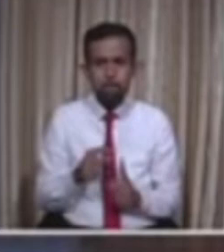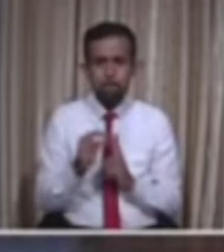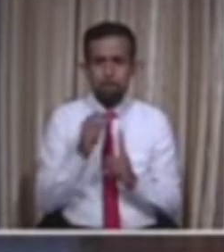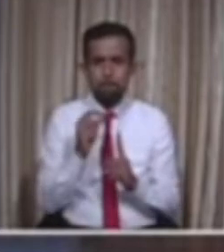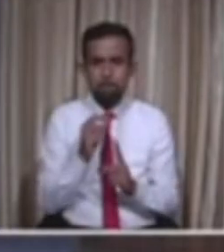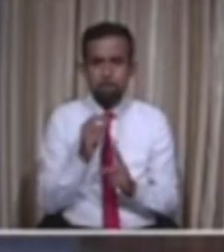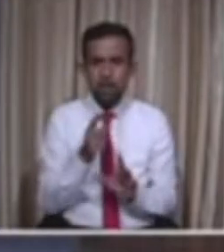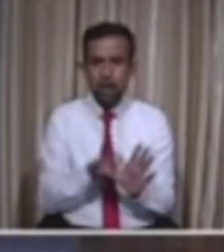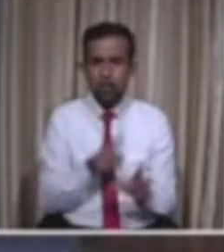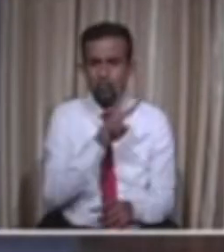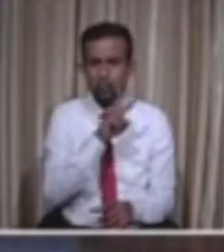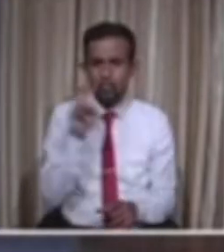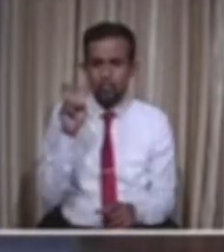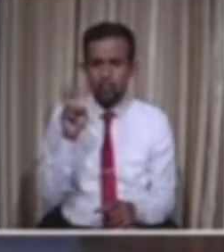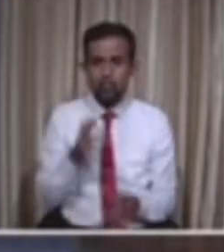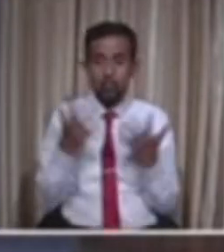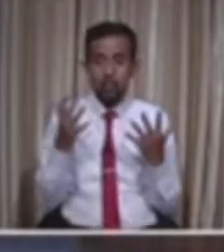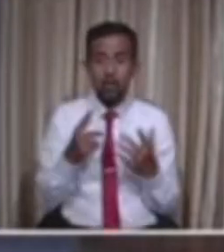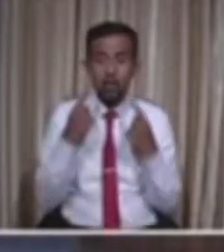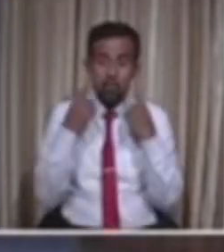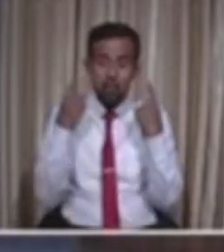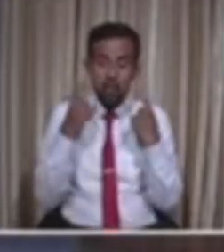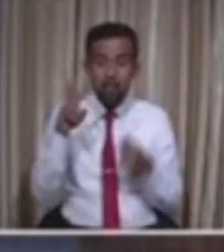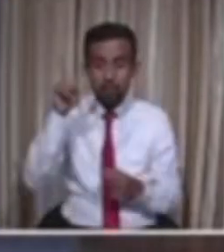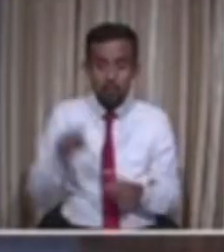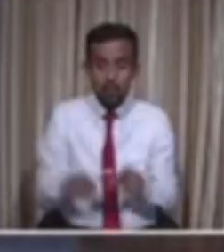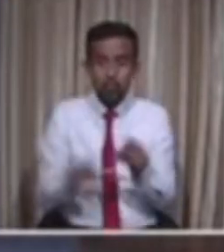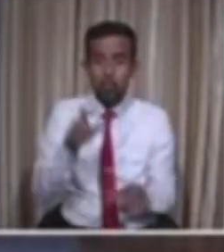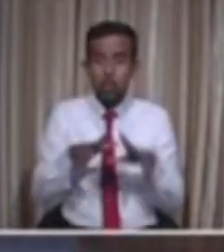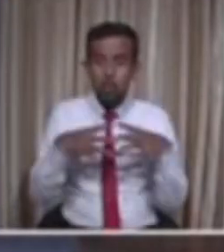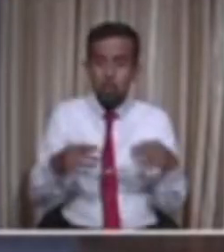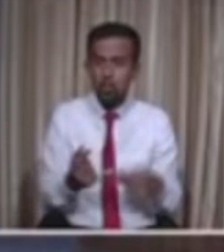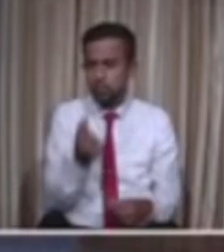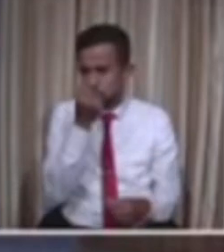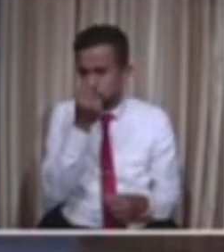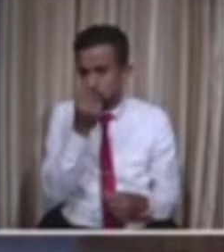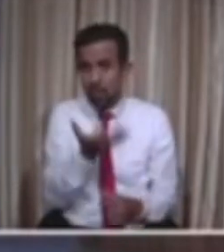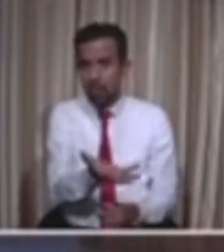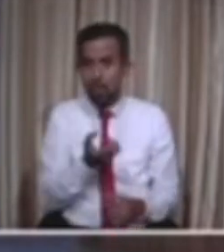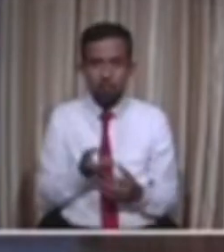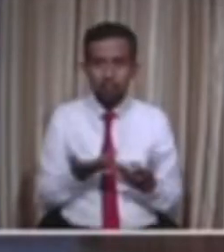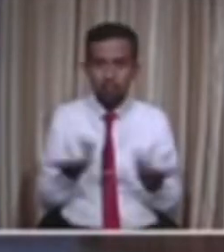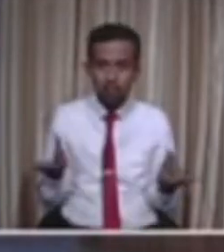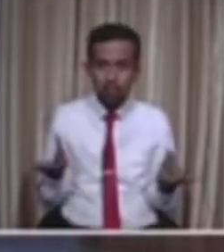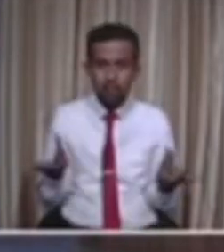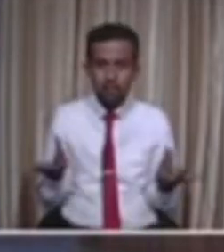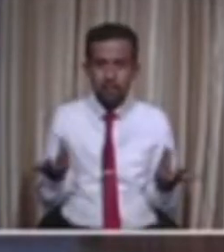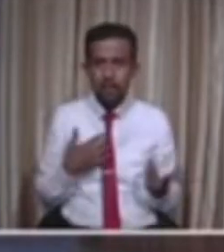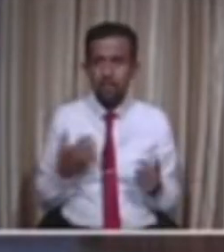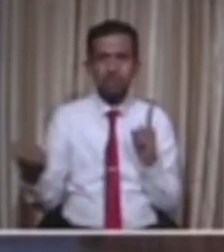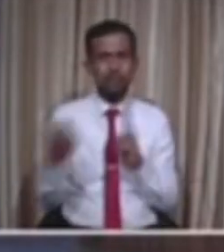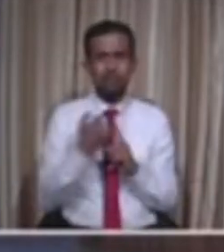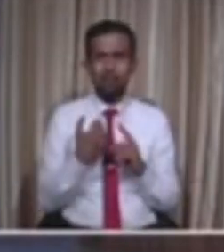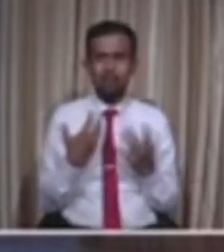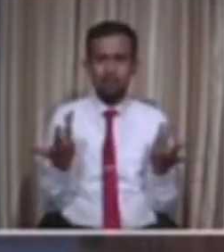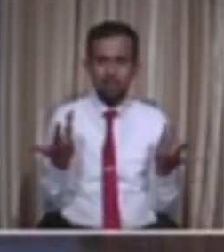අවුරුදු එකමාරක් ඇතුළත අපිට ලොකු ආත්ම විශ්වාසයක් තිබ්බා. මහජනයාගේ දේපළ තම දොයිතුවක දෙයක් අපි නොගත්ත නිසා අපිට එහෙම ප්‍රහාර එල්ල නොකරයි කියලා